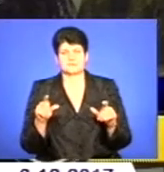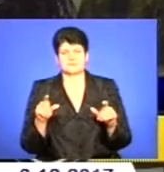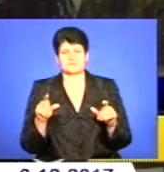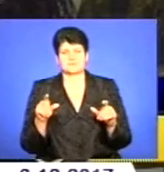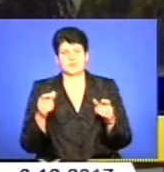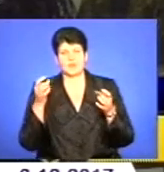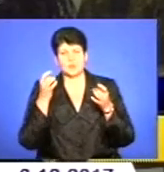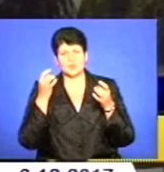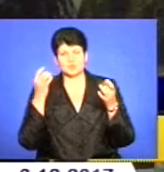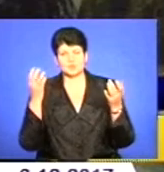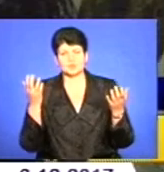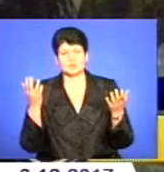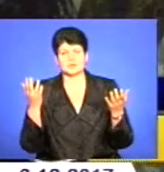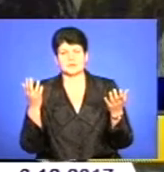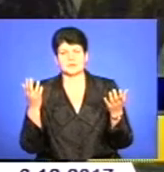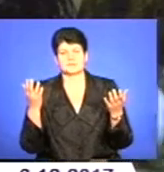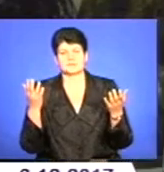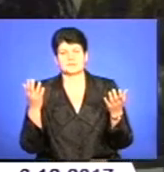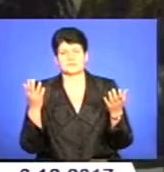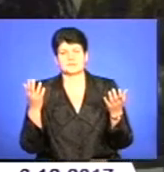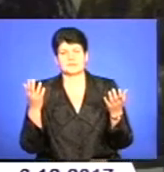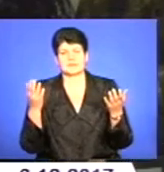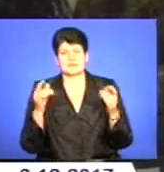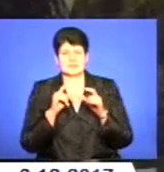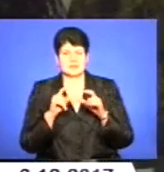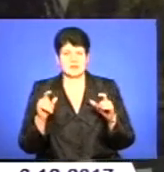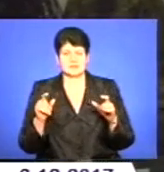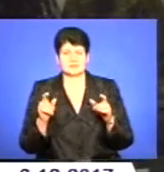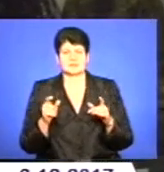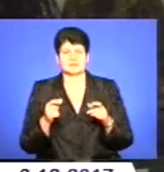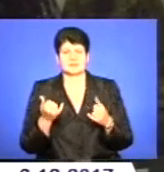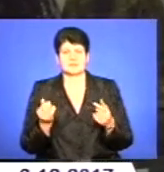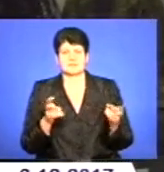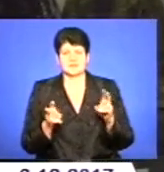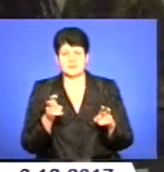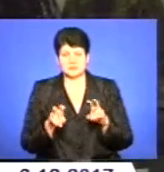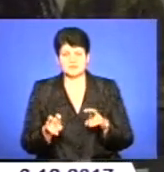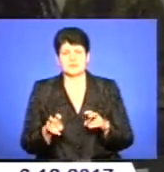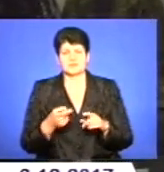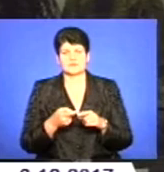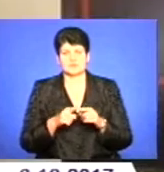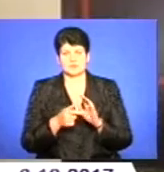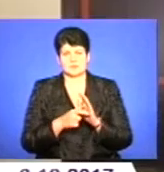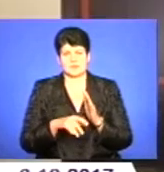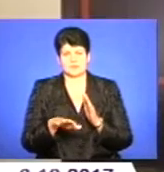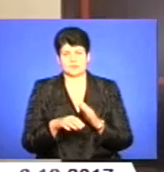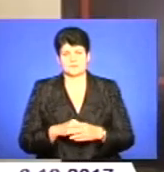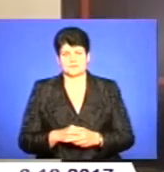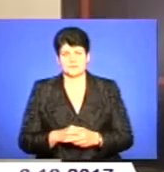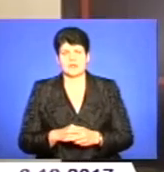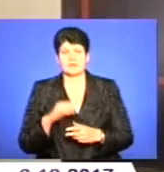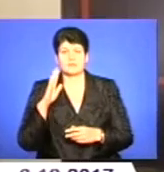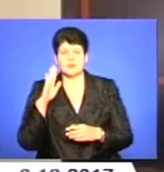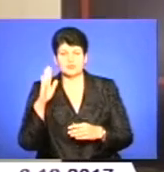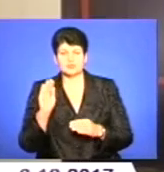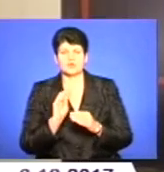якісь культурні, культурологічні заклади з метою відвідування даної кімнати. В майбутньому